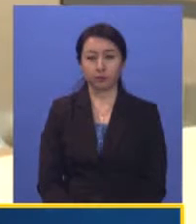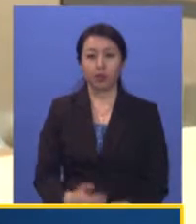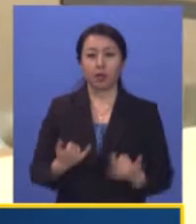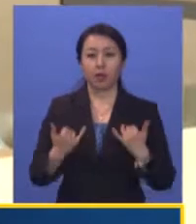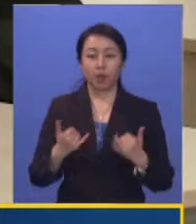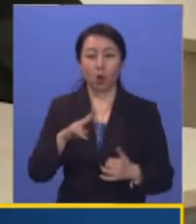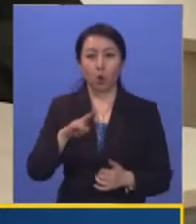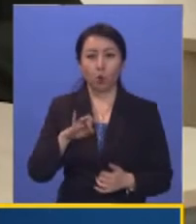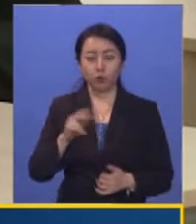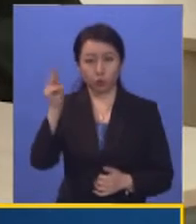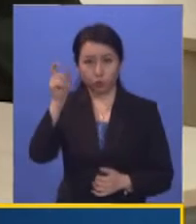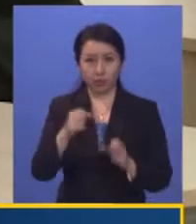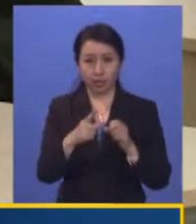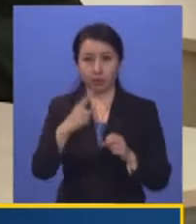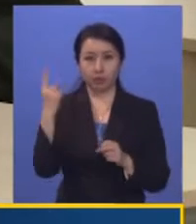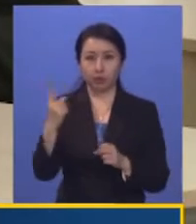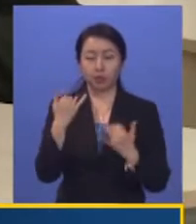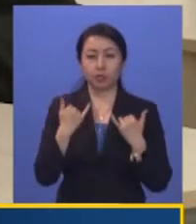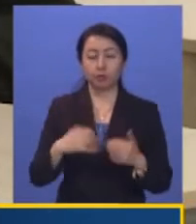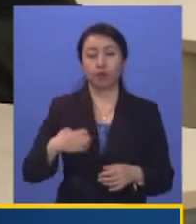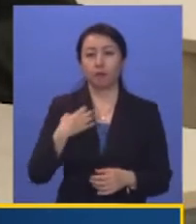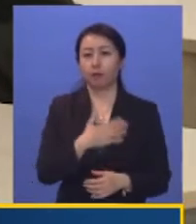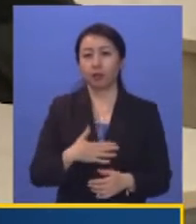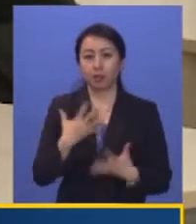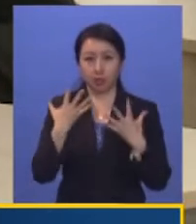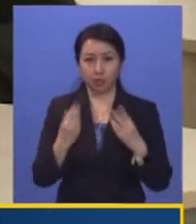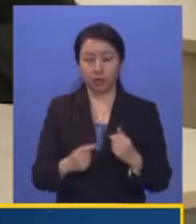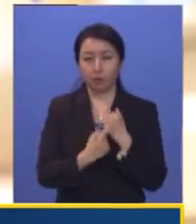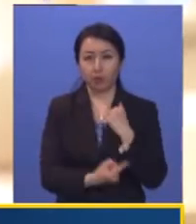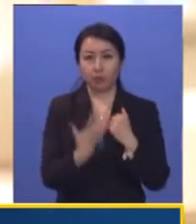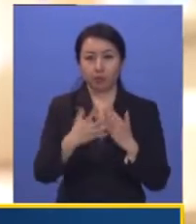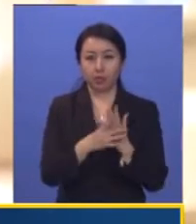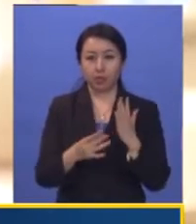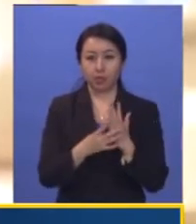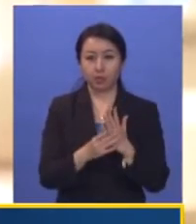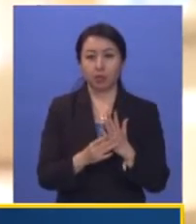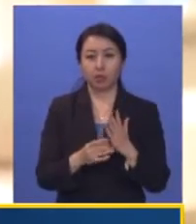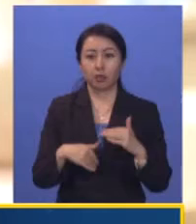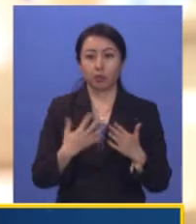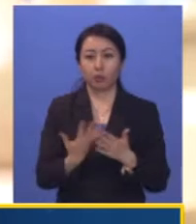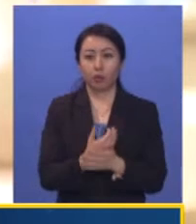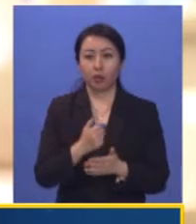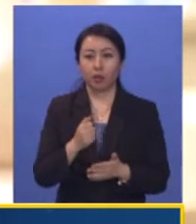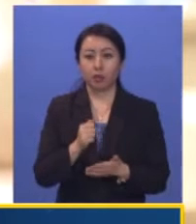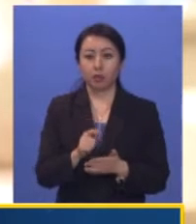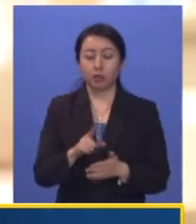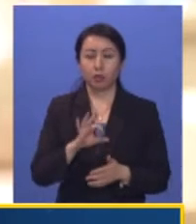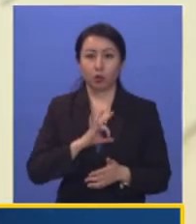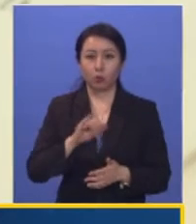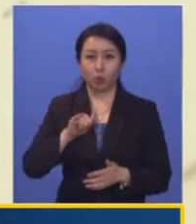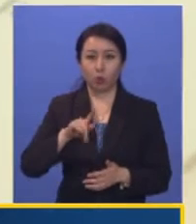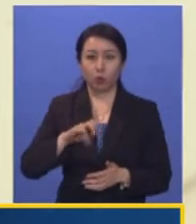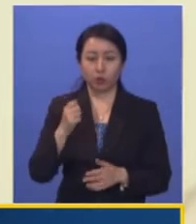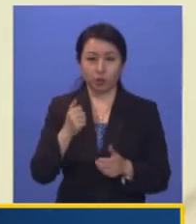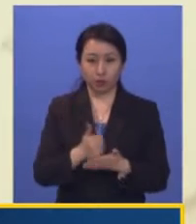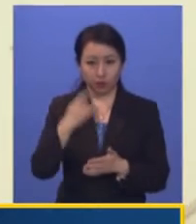ученицы 11 класса, сегодня волнительный день. Последний 5-й экзамен отделяет ее до получения Алтынбельге. Также Урсула – президент школы и